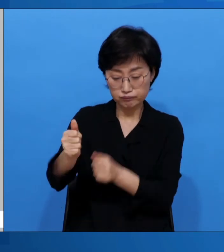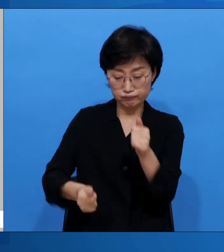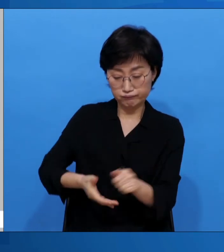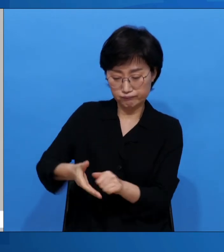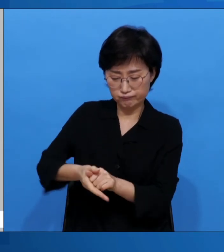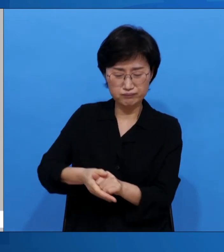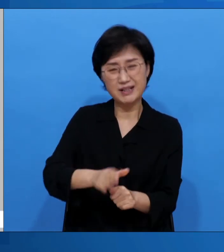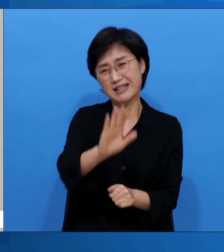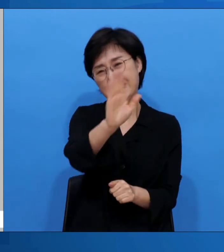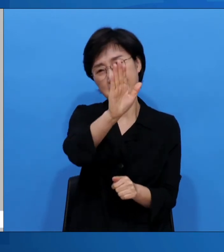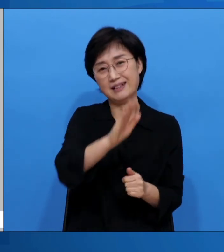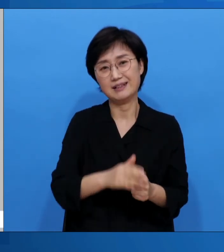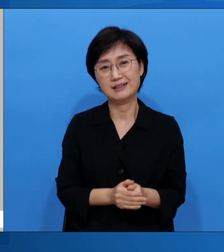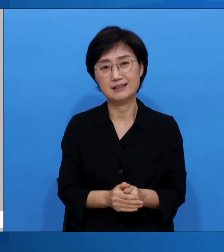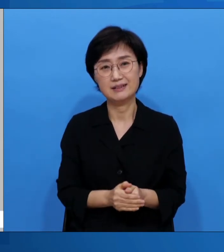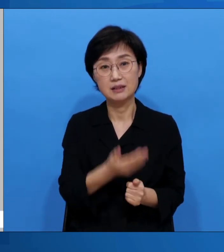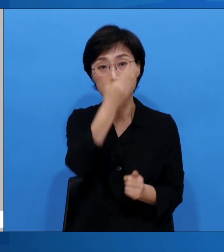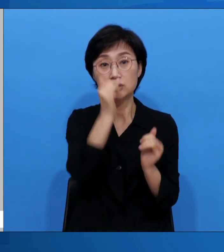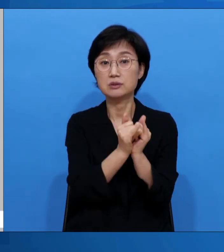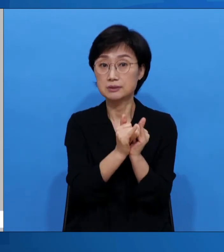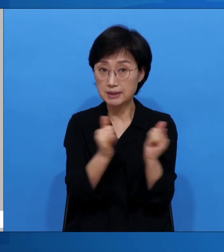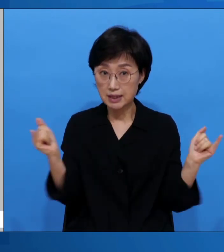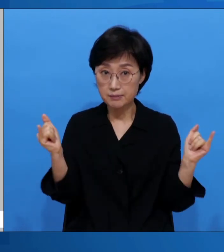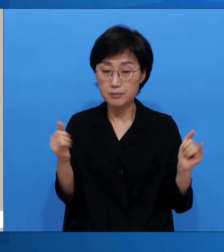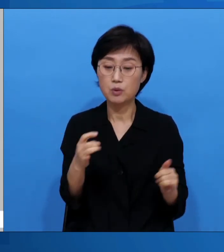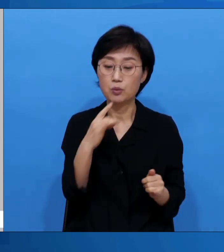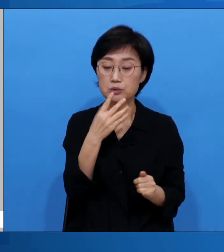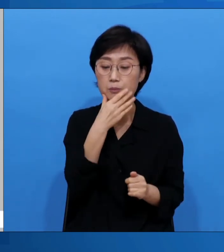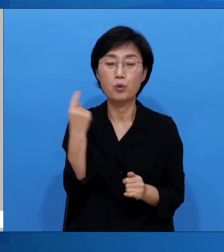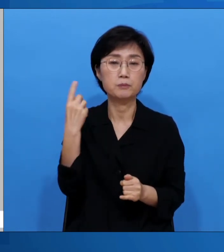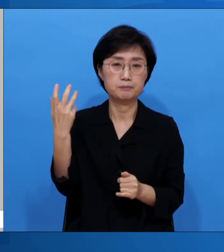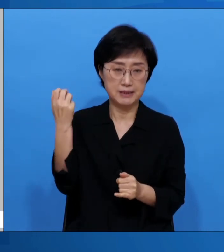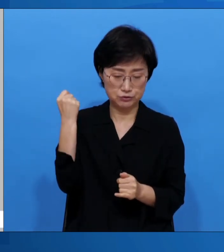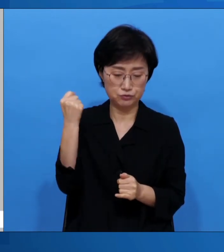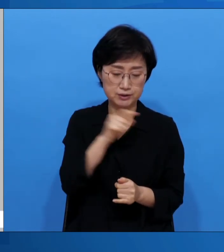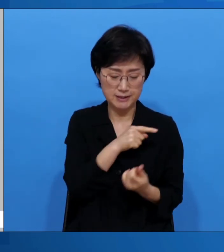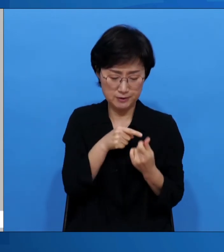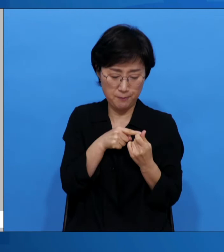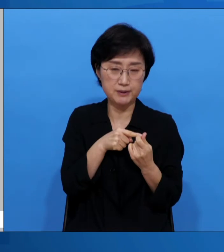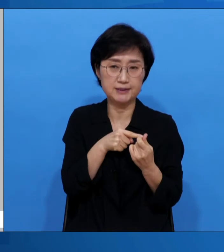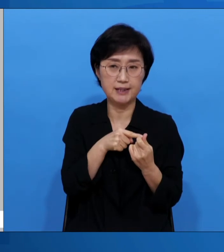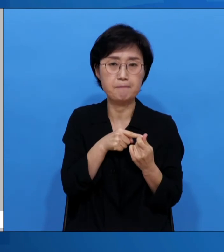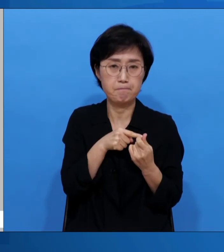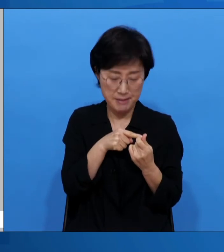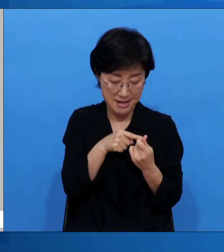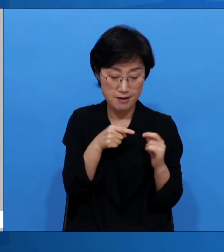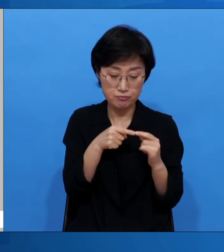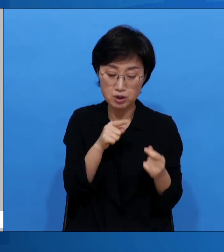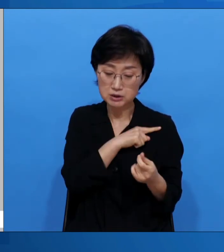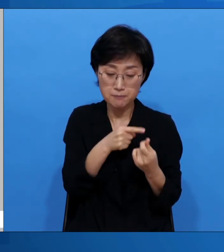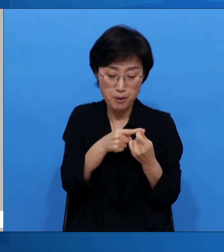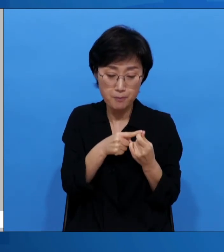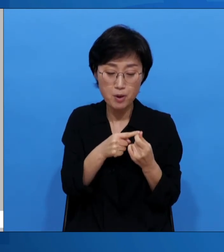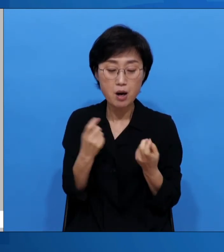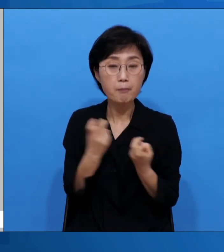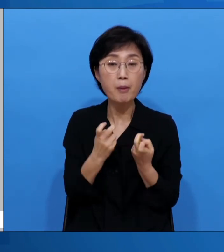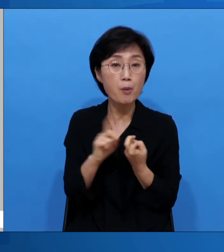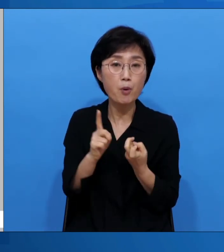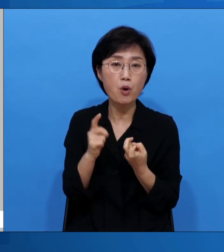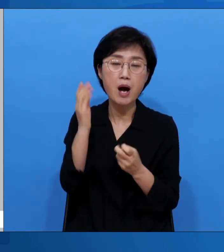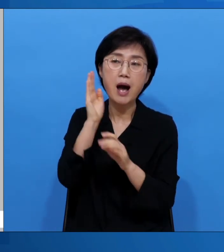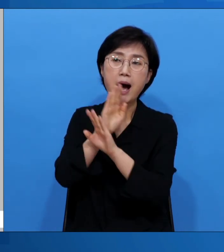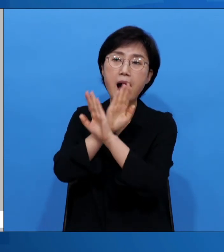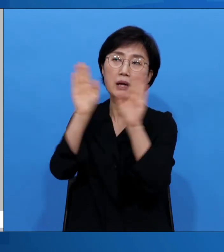랩넌트는 없다며 청년들은 오직 복음으로 영순위로 가야 하는데 영순위로 가는 길은 헤븐리 파워,